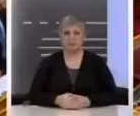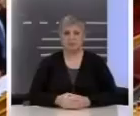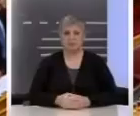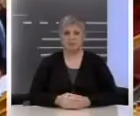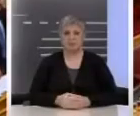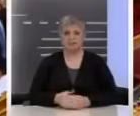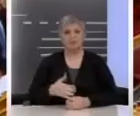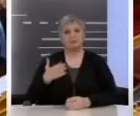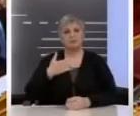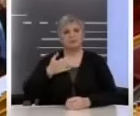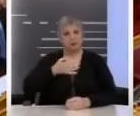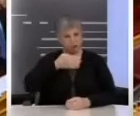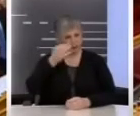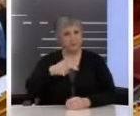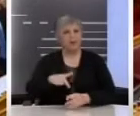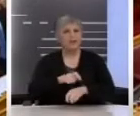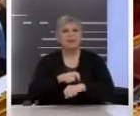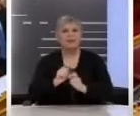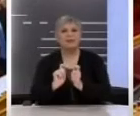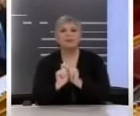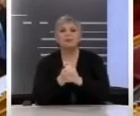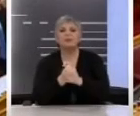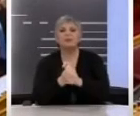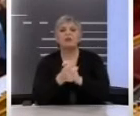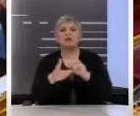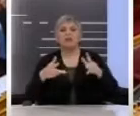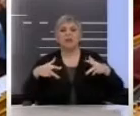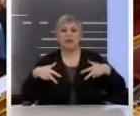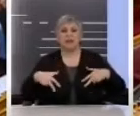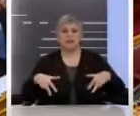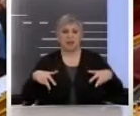Κυρίες και κύριοι βουλευτές, η προτινόμενη τροπολογία από το Υπουργείο